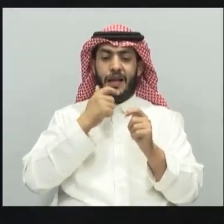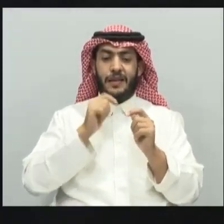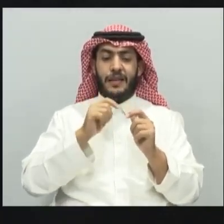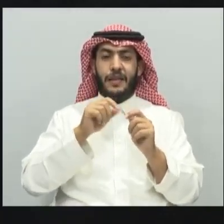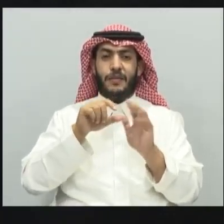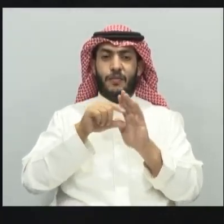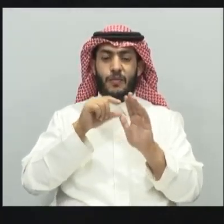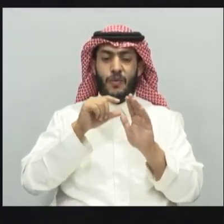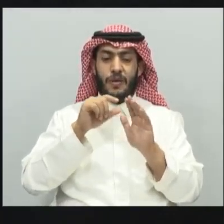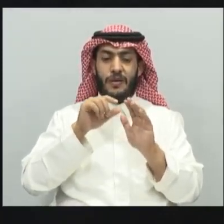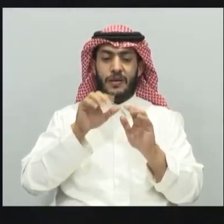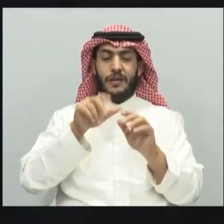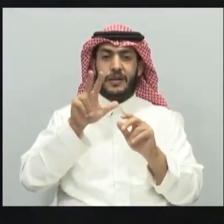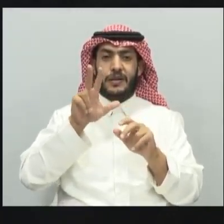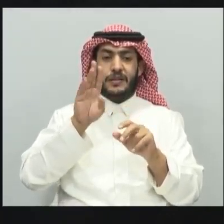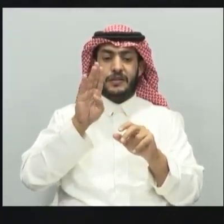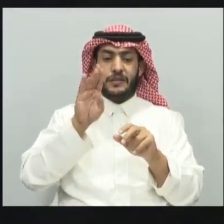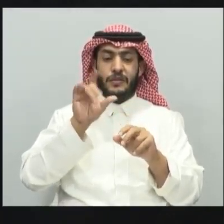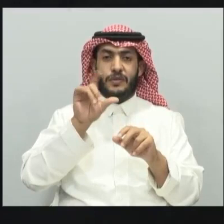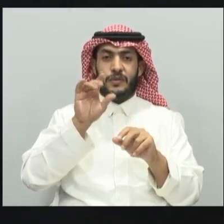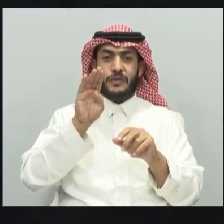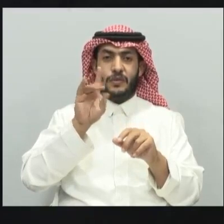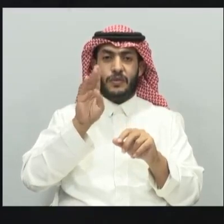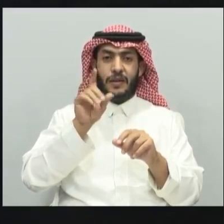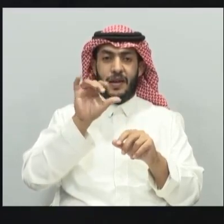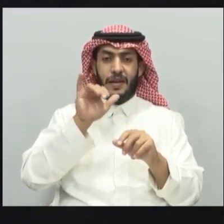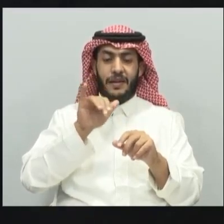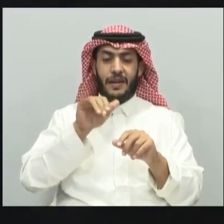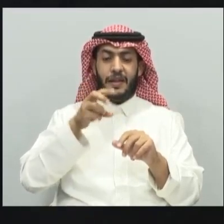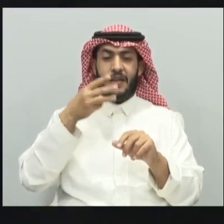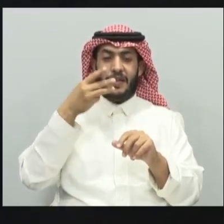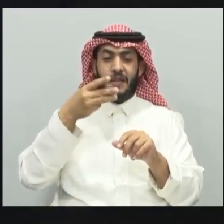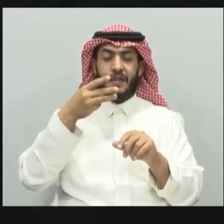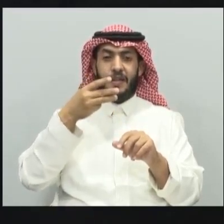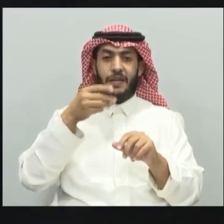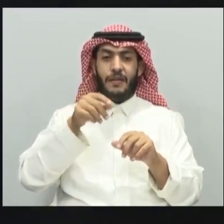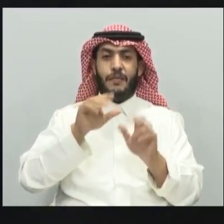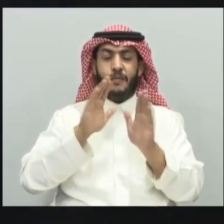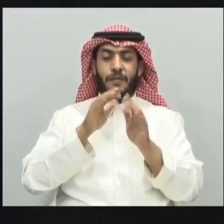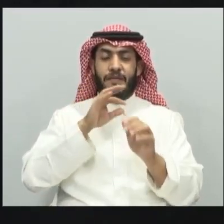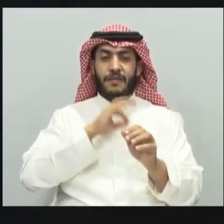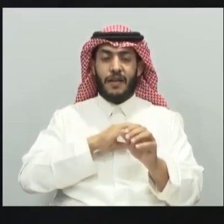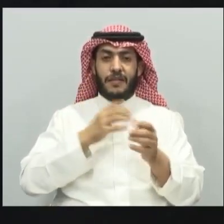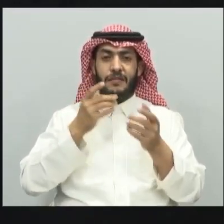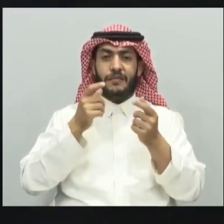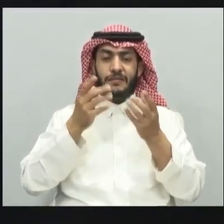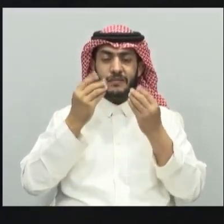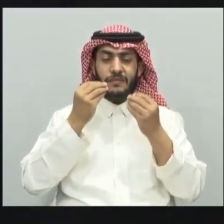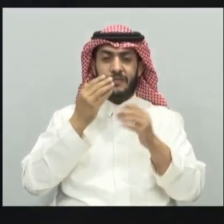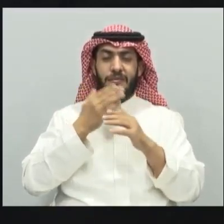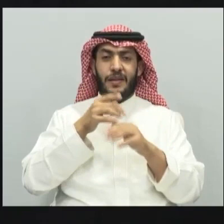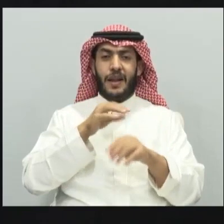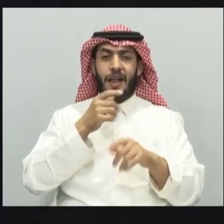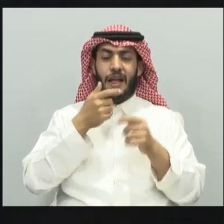الاحاديث الموضوعه للشوكاني ف هذه الكتب كلها في هذا الباب لبيان هذه